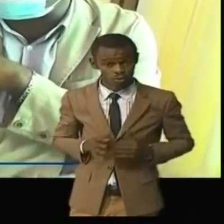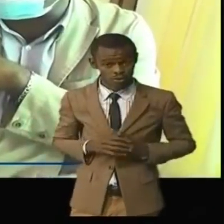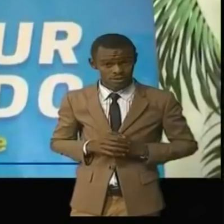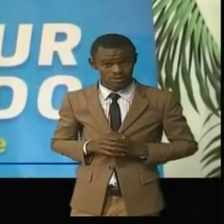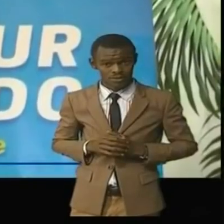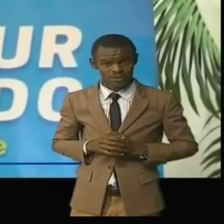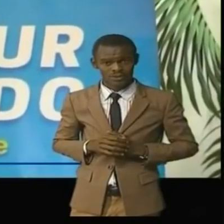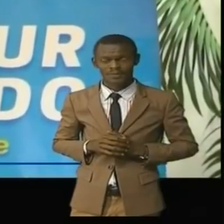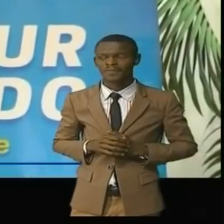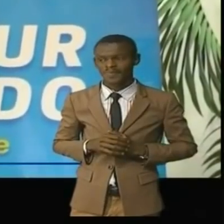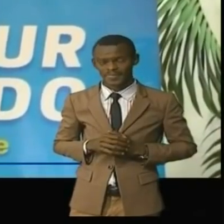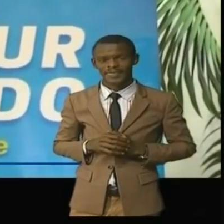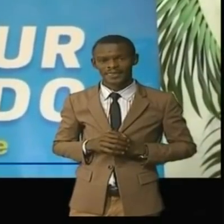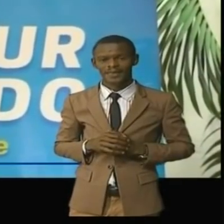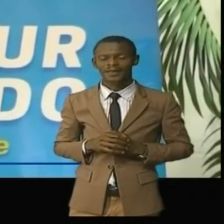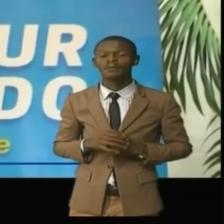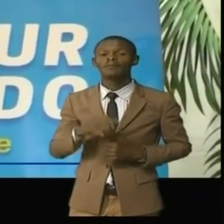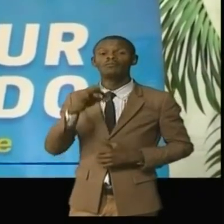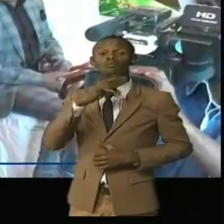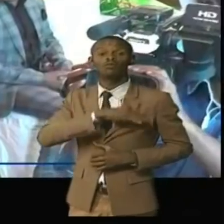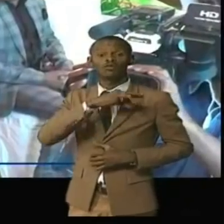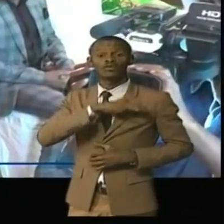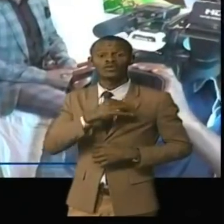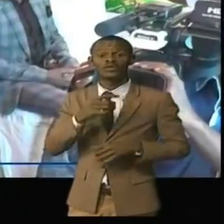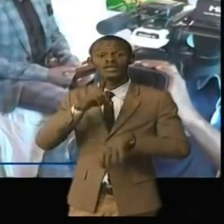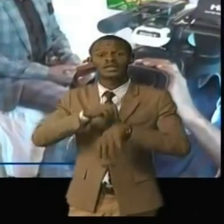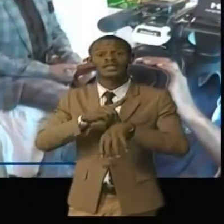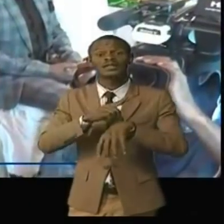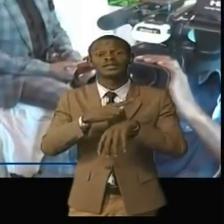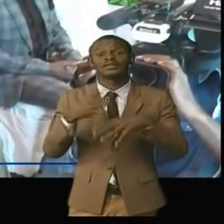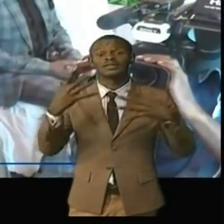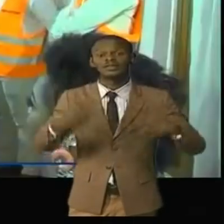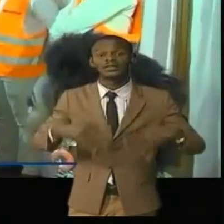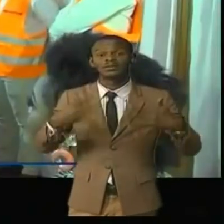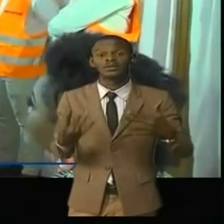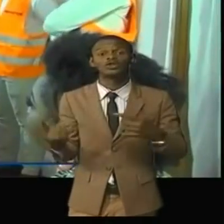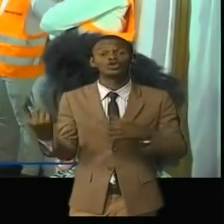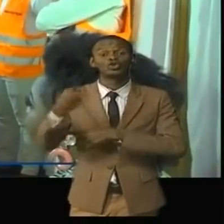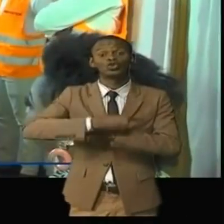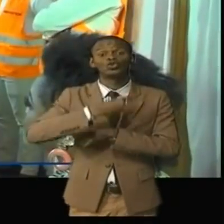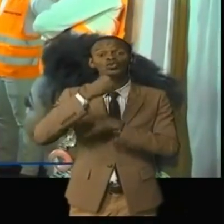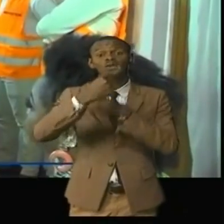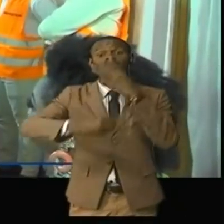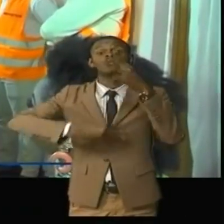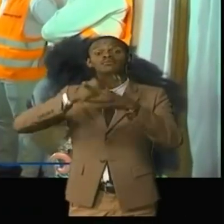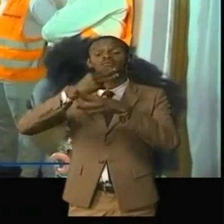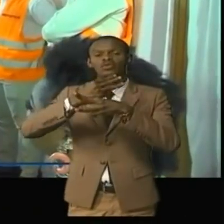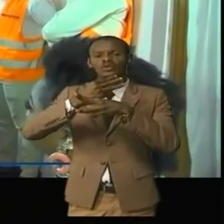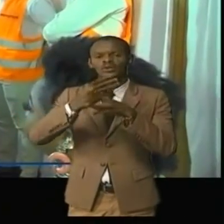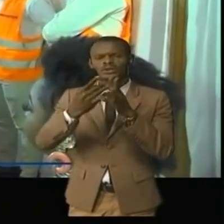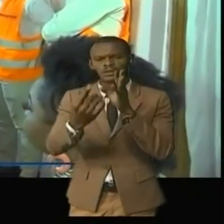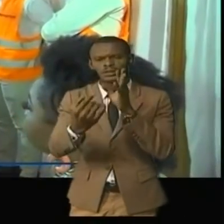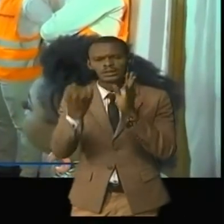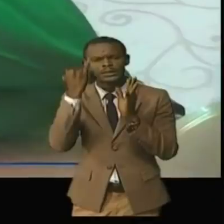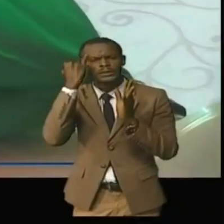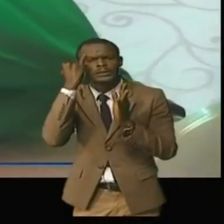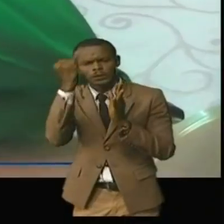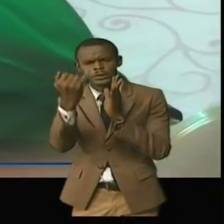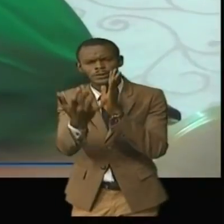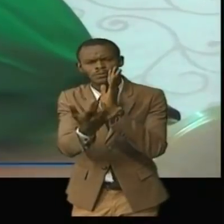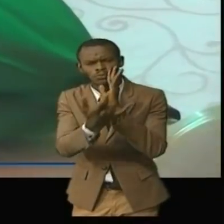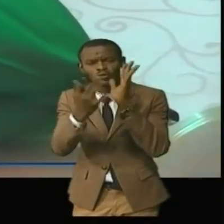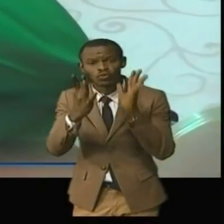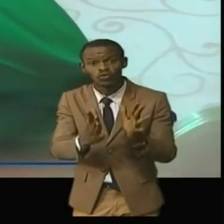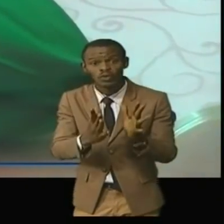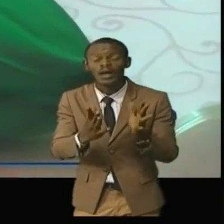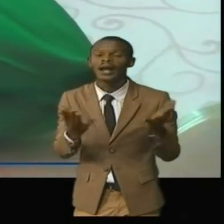célébration de la Journée mondiale de l'ingénierie. Présenté devant un parterre officiel des partenaires, cet aspirateur médical